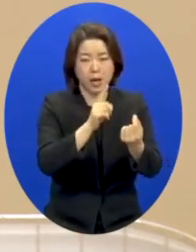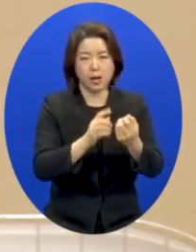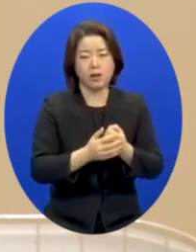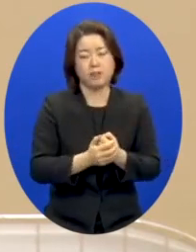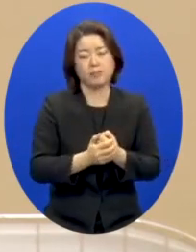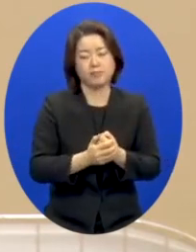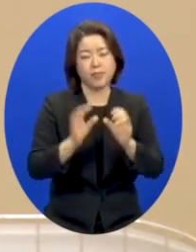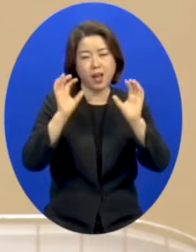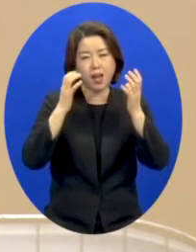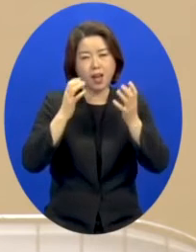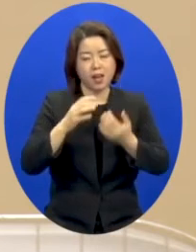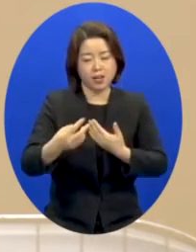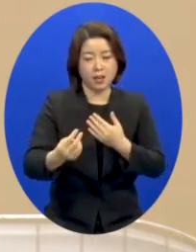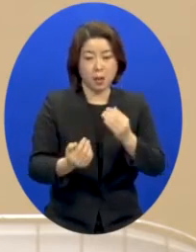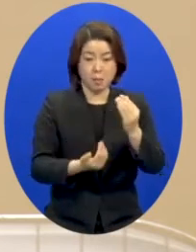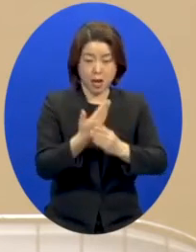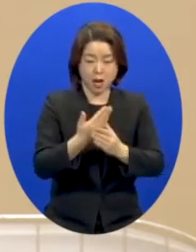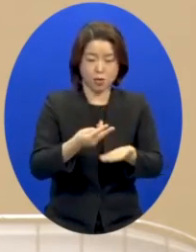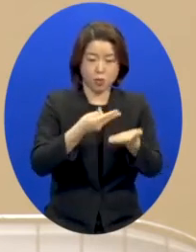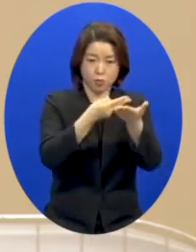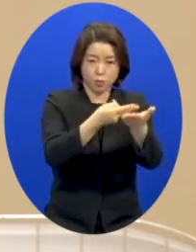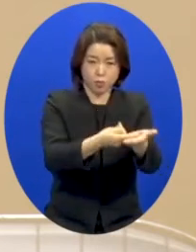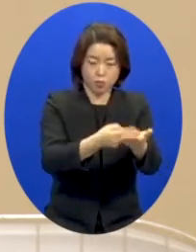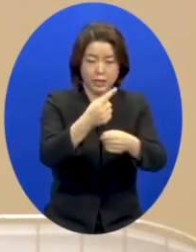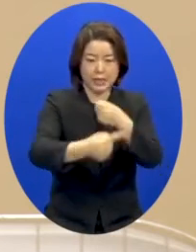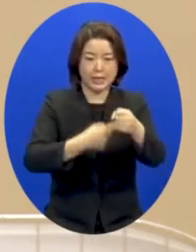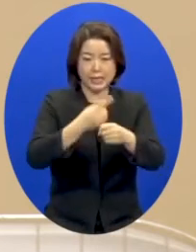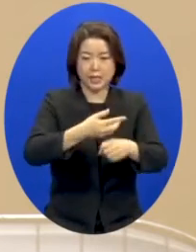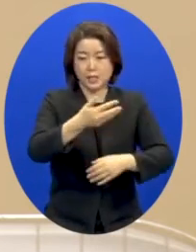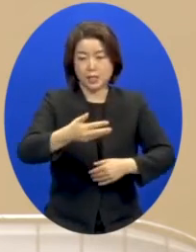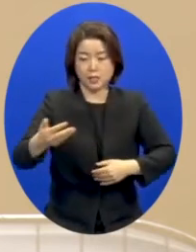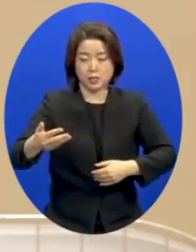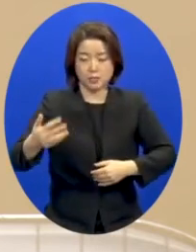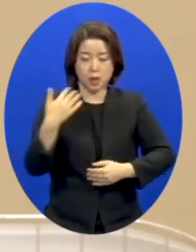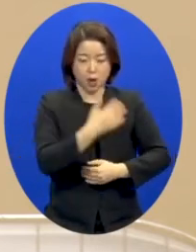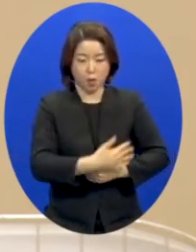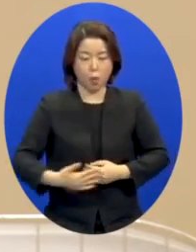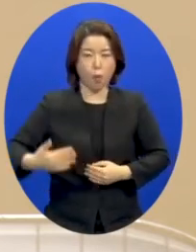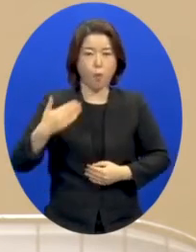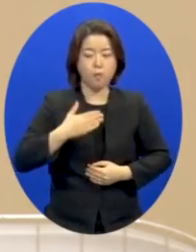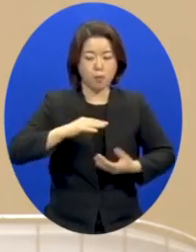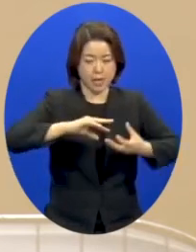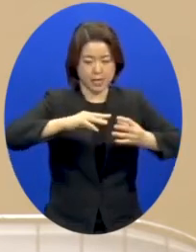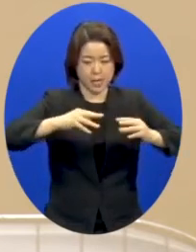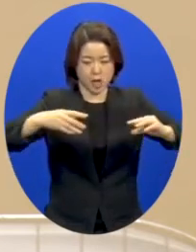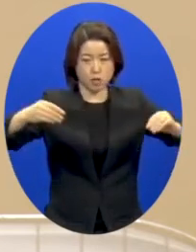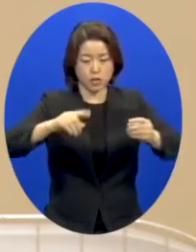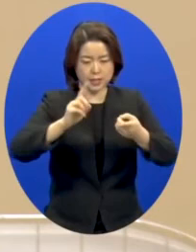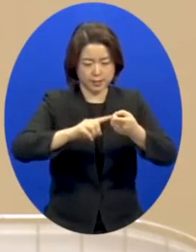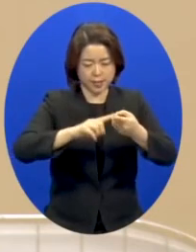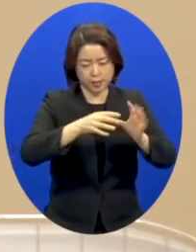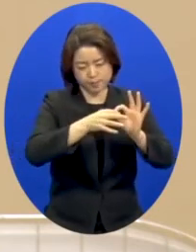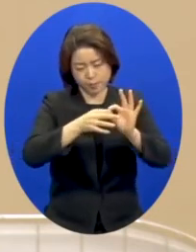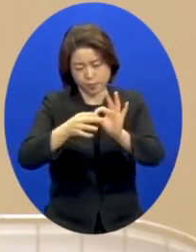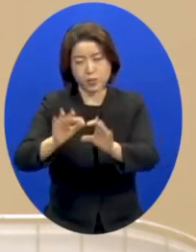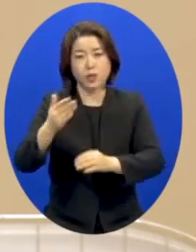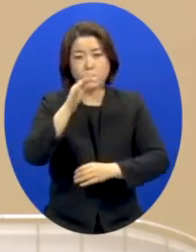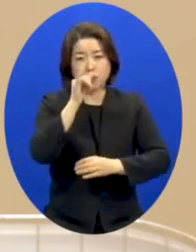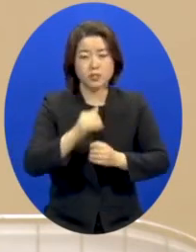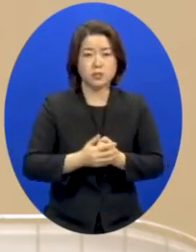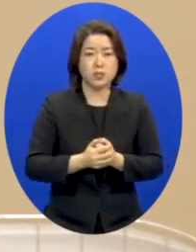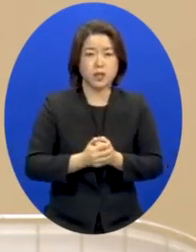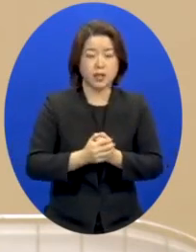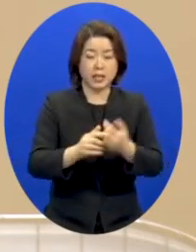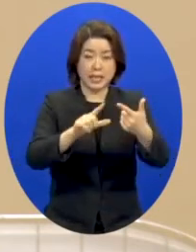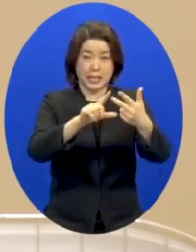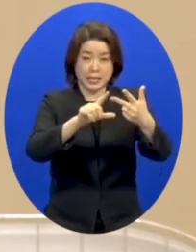누워 지낸 지 1년이 훌쩍 넘었는데도 온몸의 근육이 유지되고 있습니다. 올해 7월부터는 콧줄을